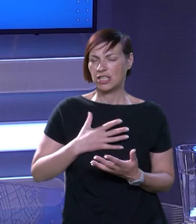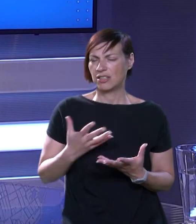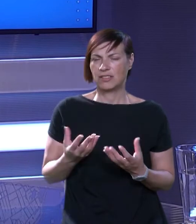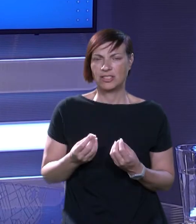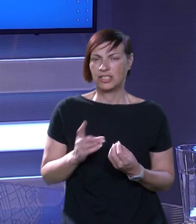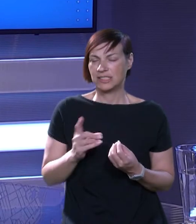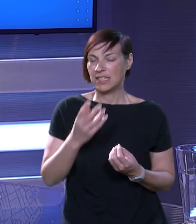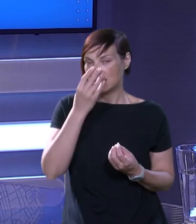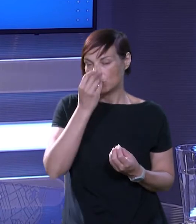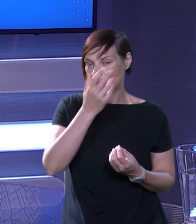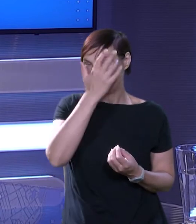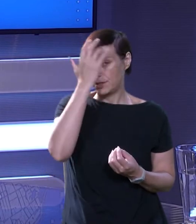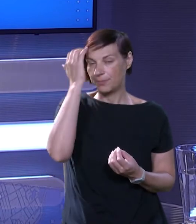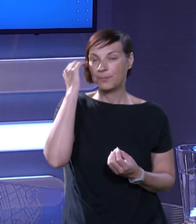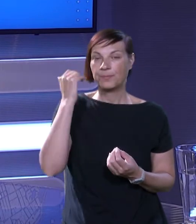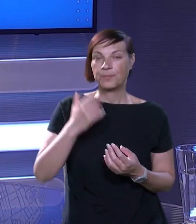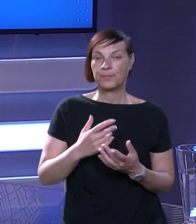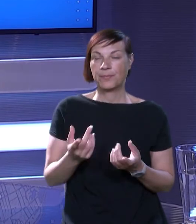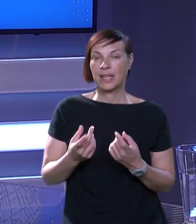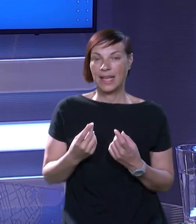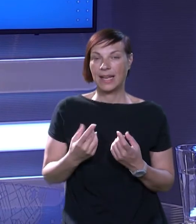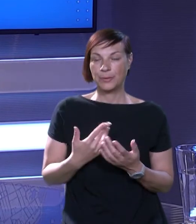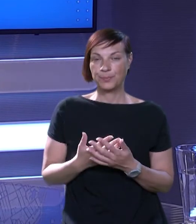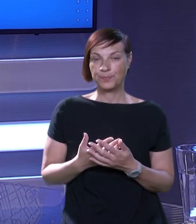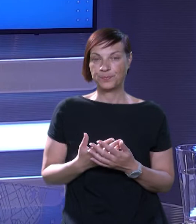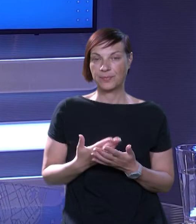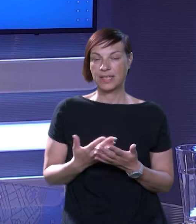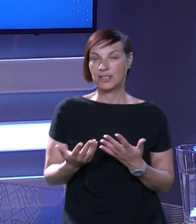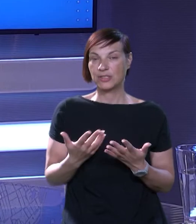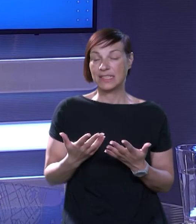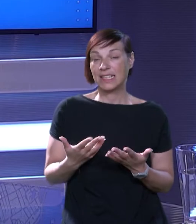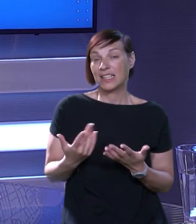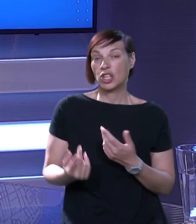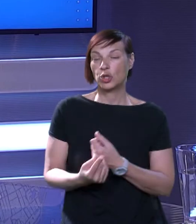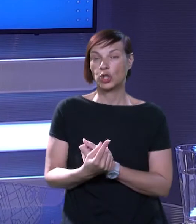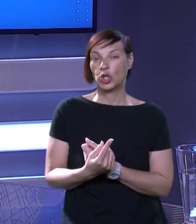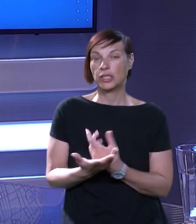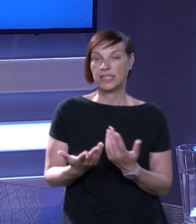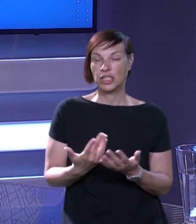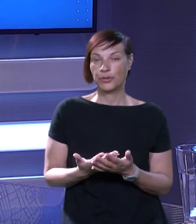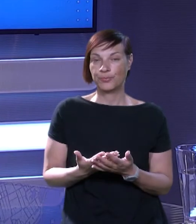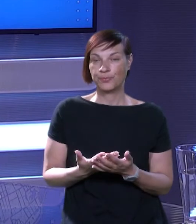poginuti i ne zaraditi ni kune. Ali se tako nekako potrefilo da smo